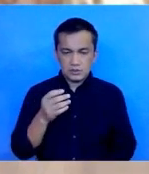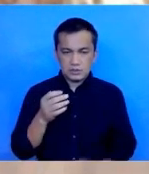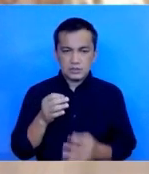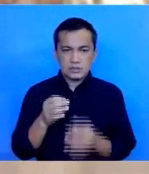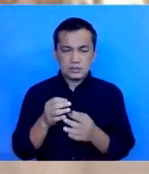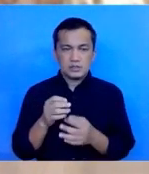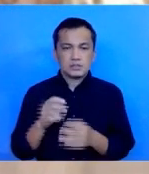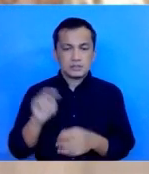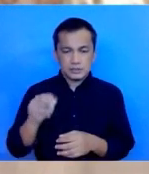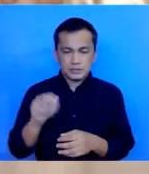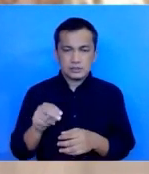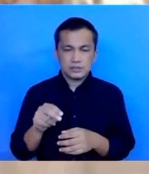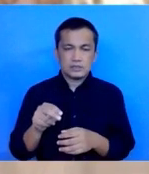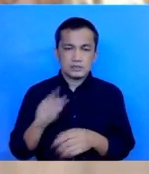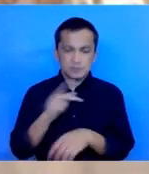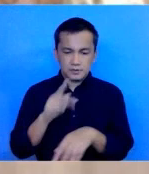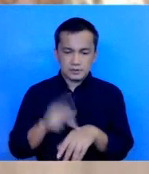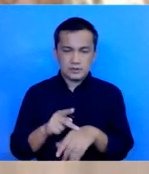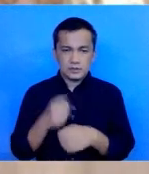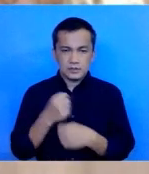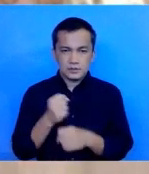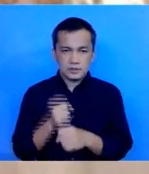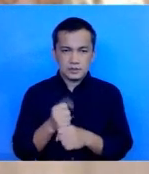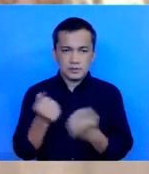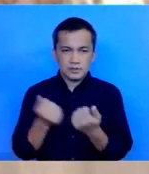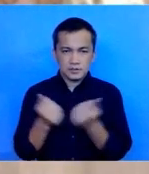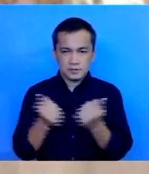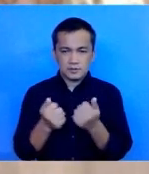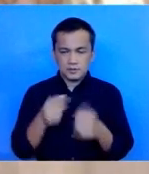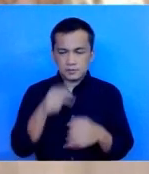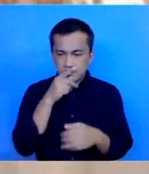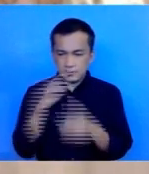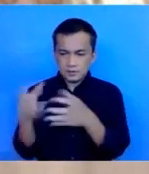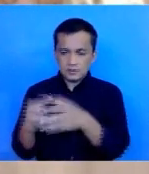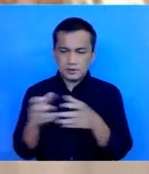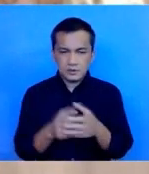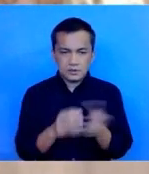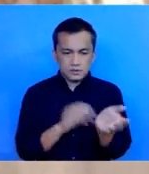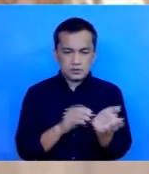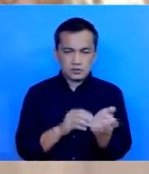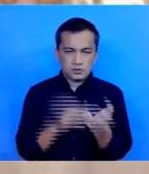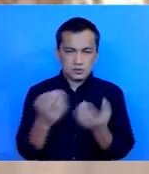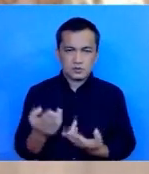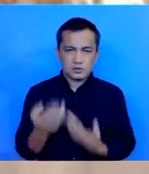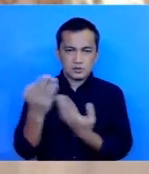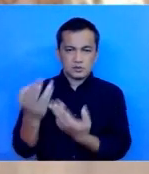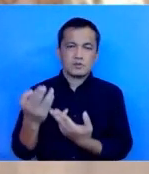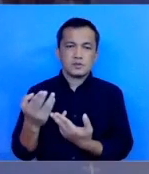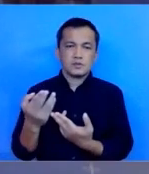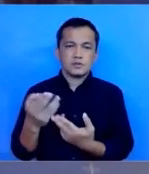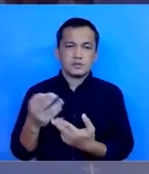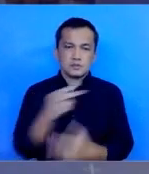ito sa mga pribadong sektor at dun sa mga doktor na irerekomenda nila sa kanilang mga pasyente.